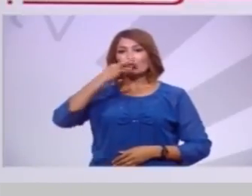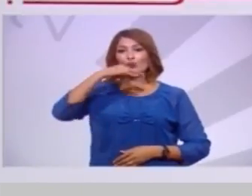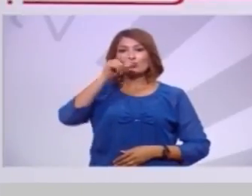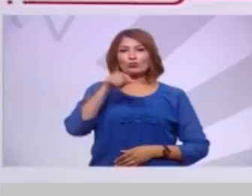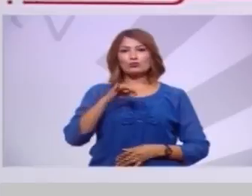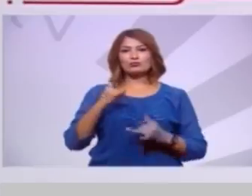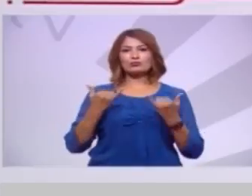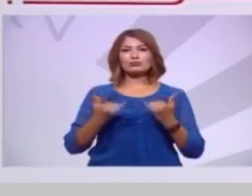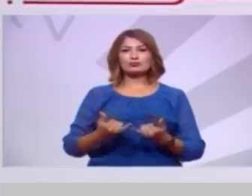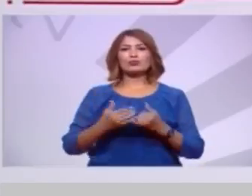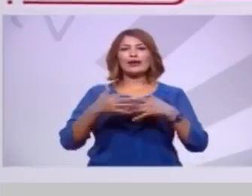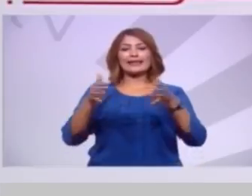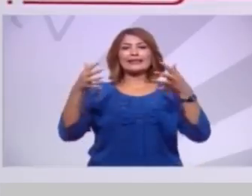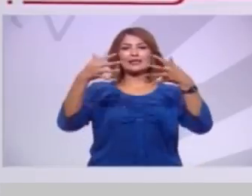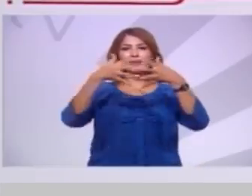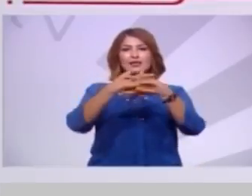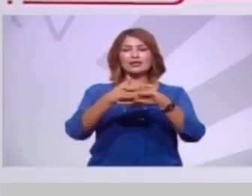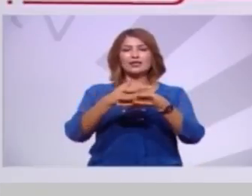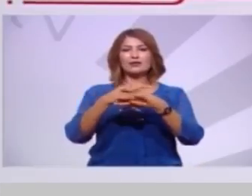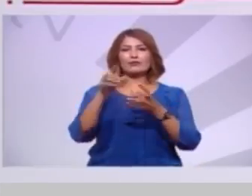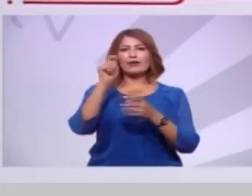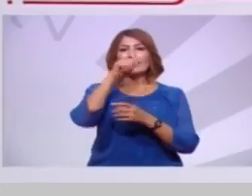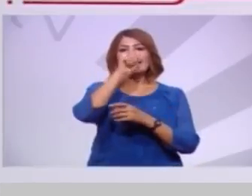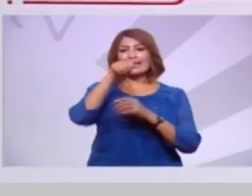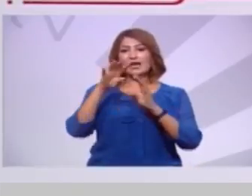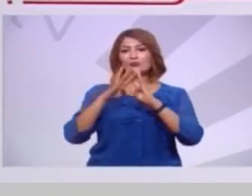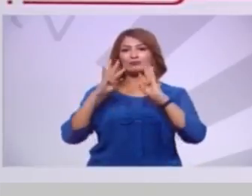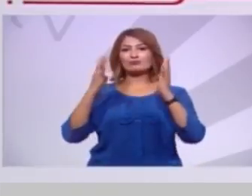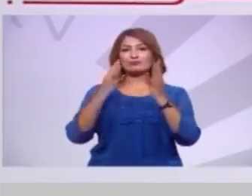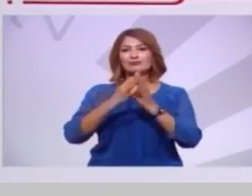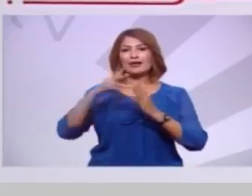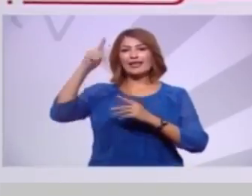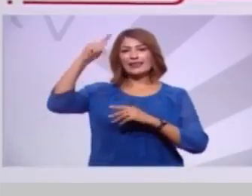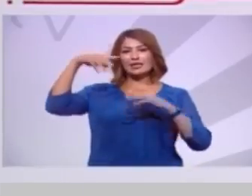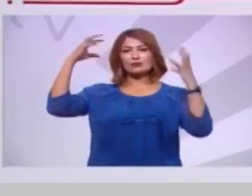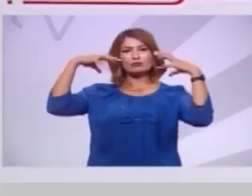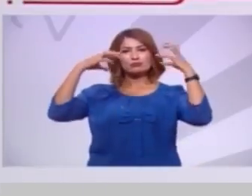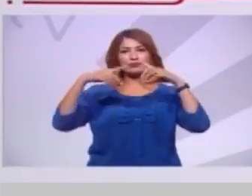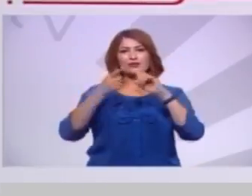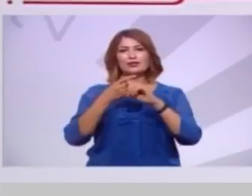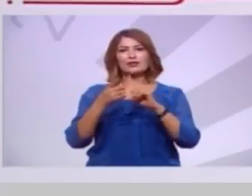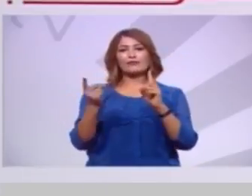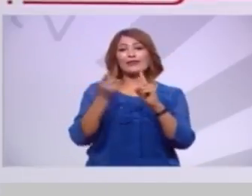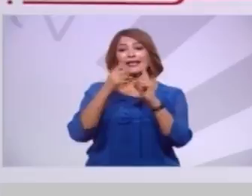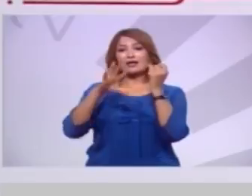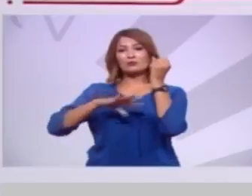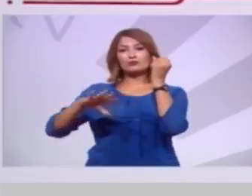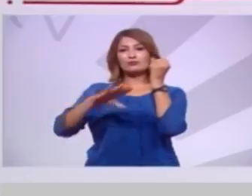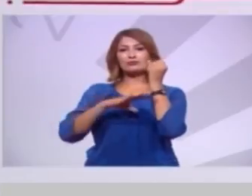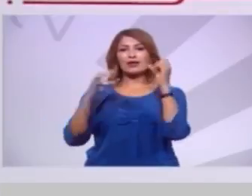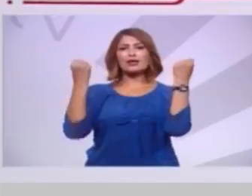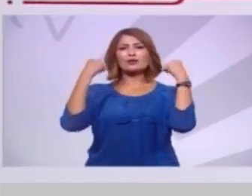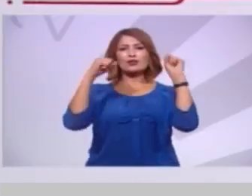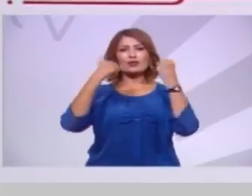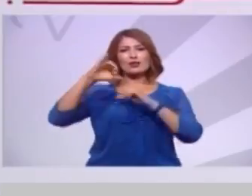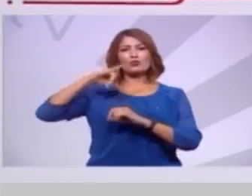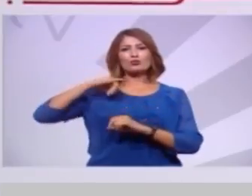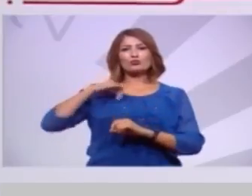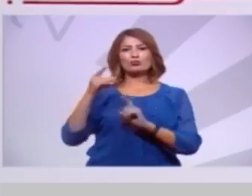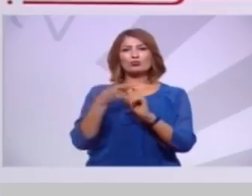يساوي مرشح ائتلاف الكرامه عن دائره الكاف الذي يتبنى المبادئ والقيم التي قامت عليها ثوره الشباب